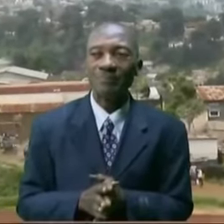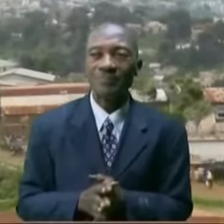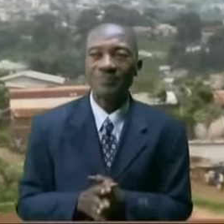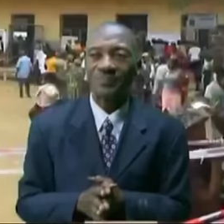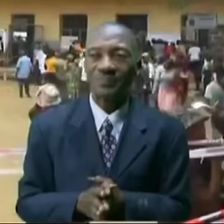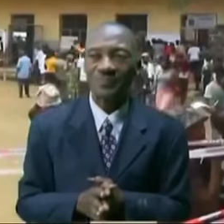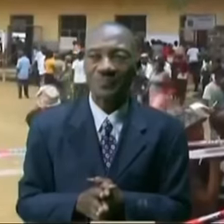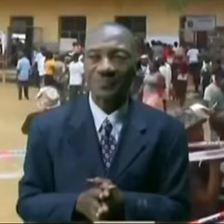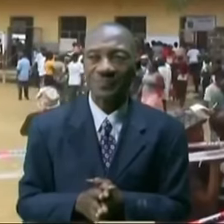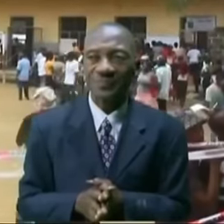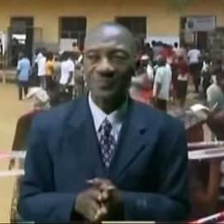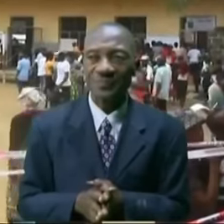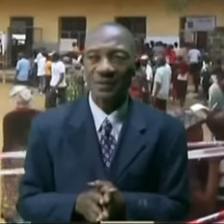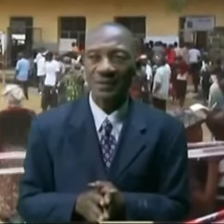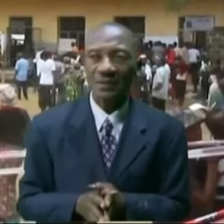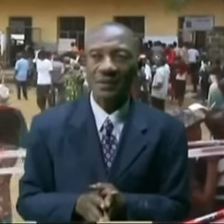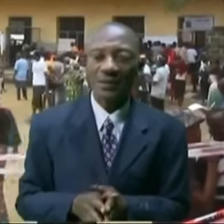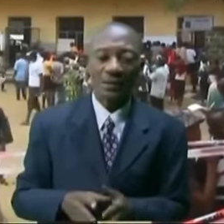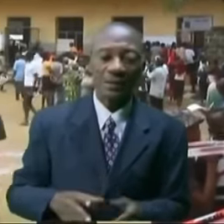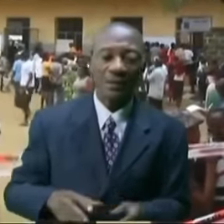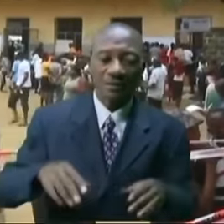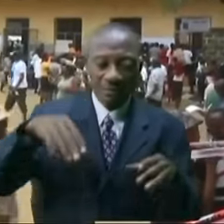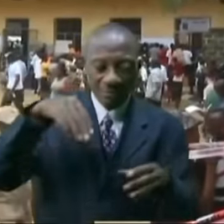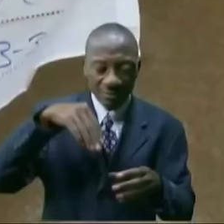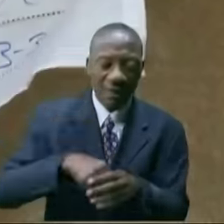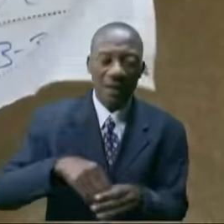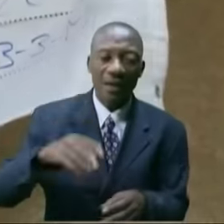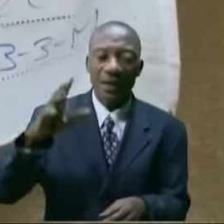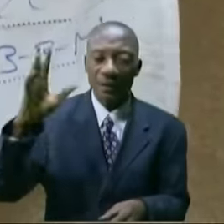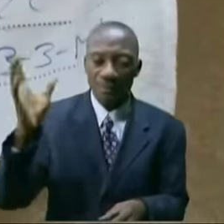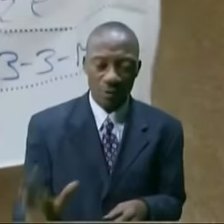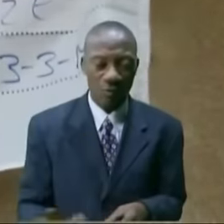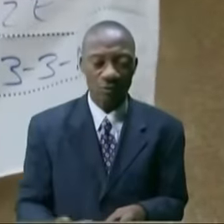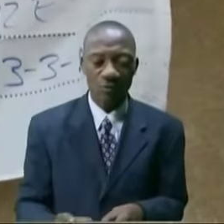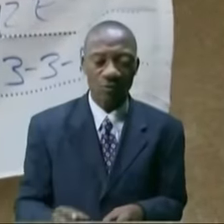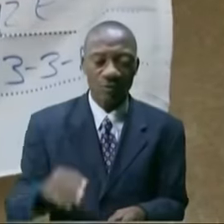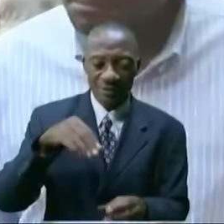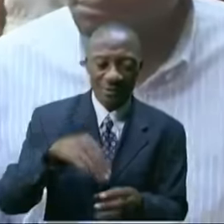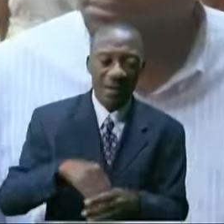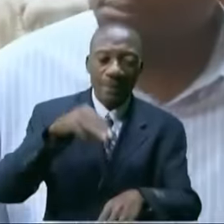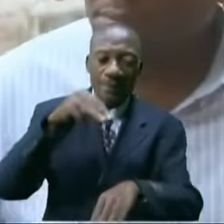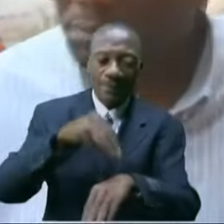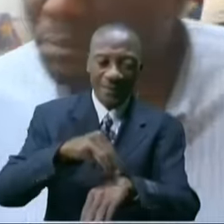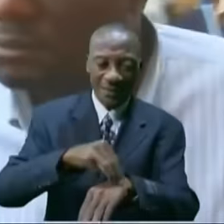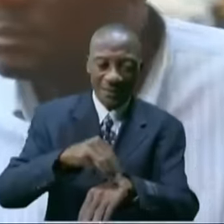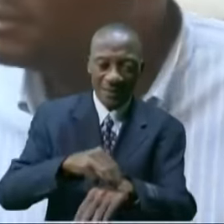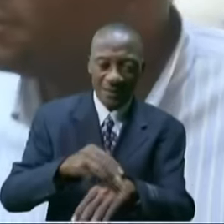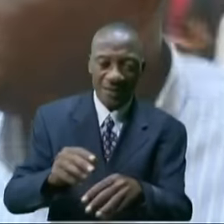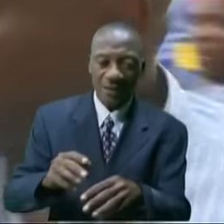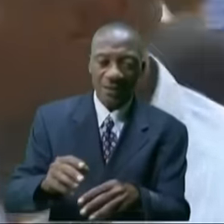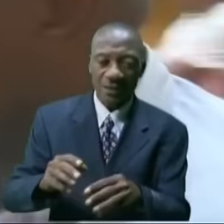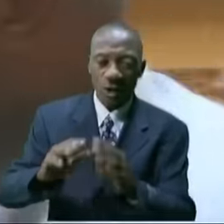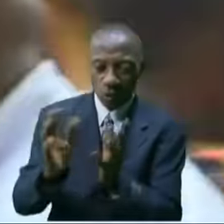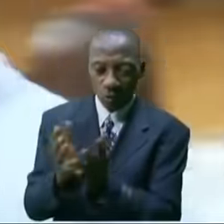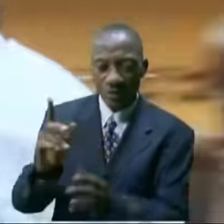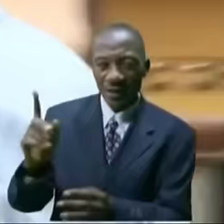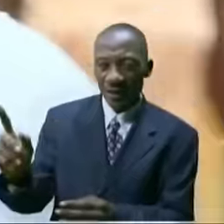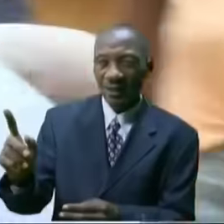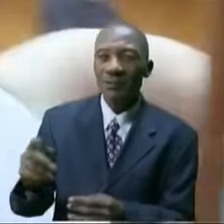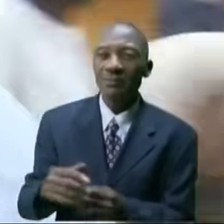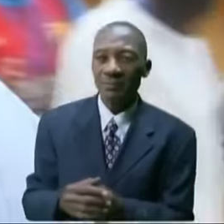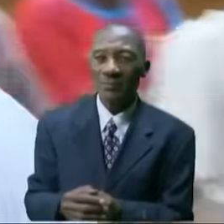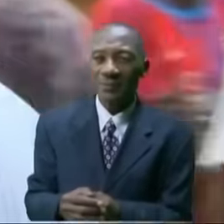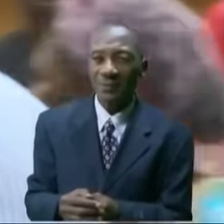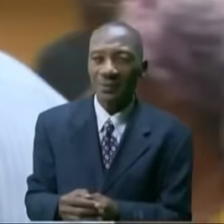Province du Congo central, à Matadi, dans la commune de Nzanza, les opérations de vote se sont